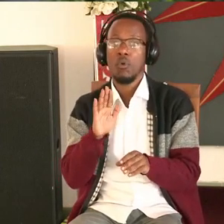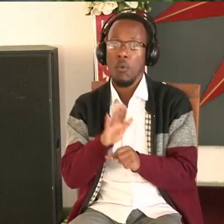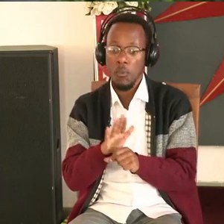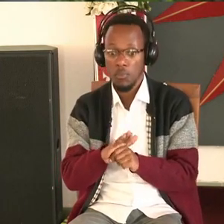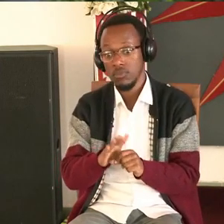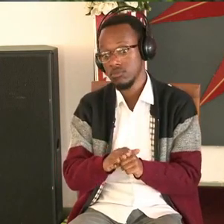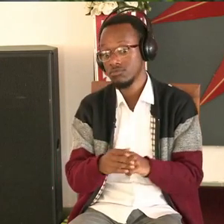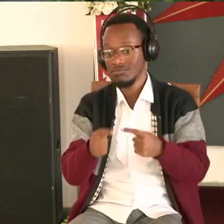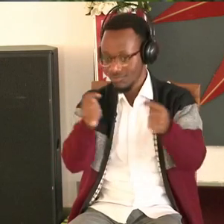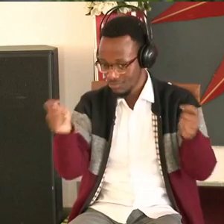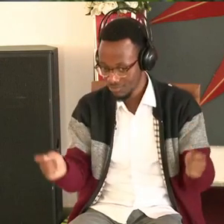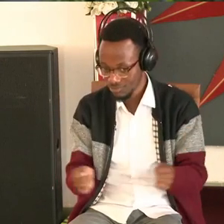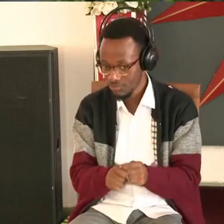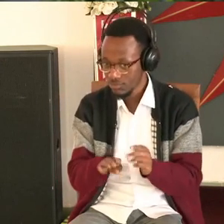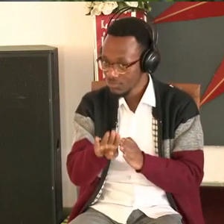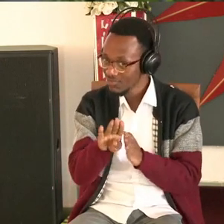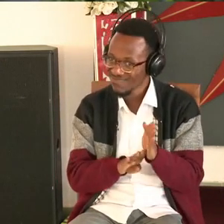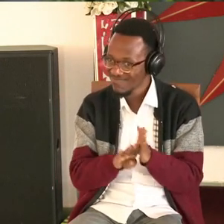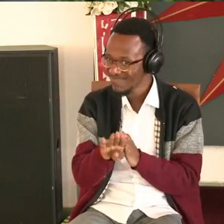montrées à plusieurs